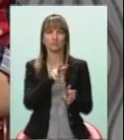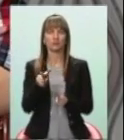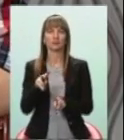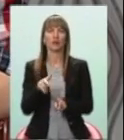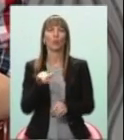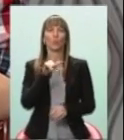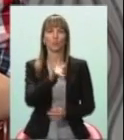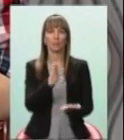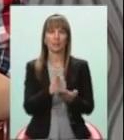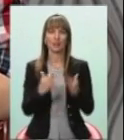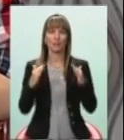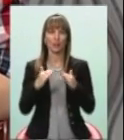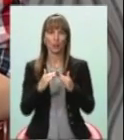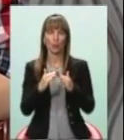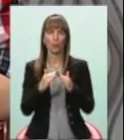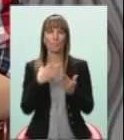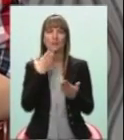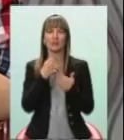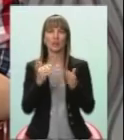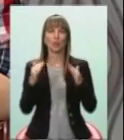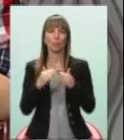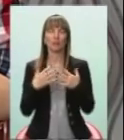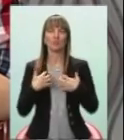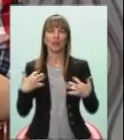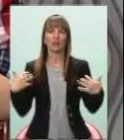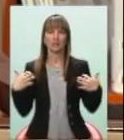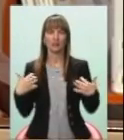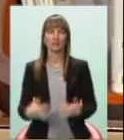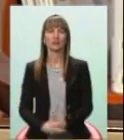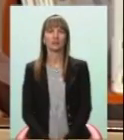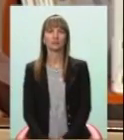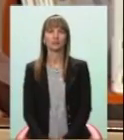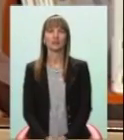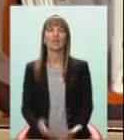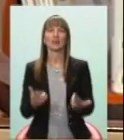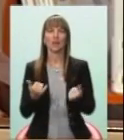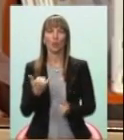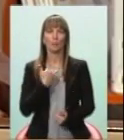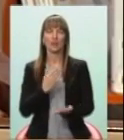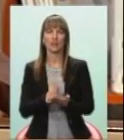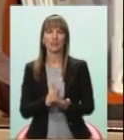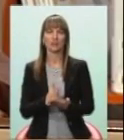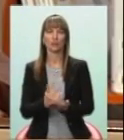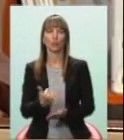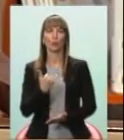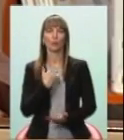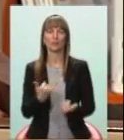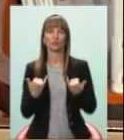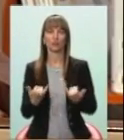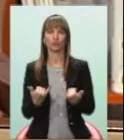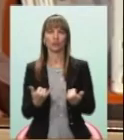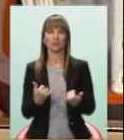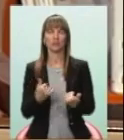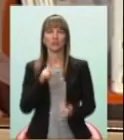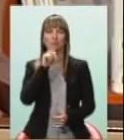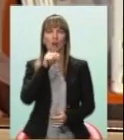речі, в тебе є вдома власні домашні тваринки? Да, у меня есть. У меня сейчас